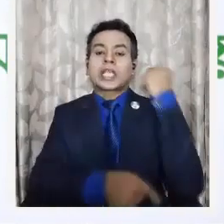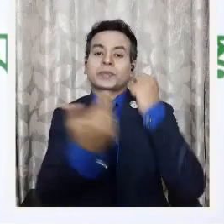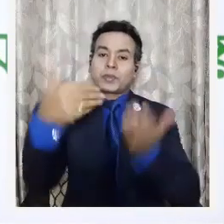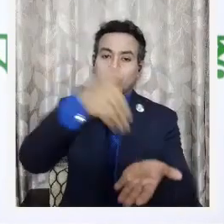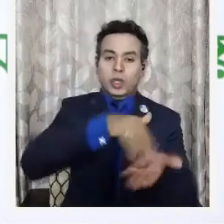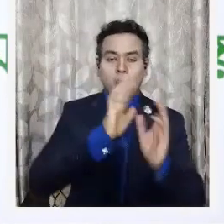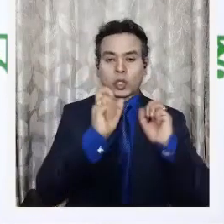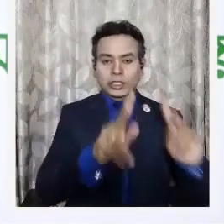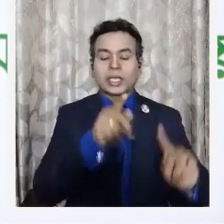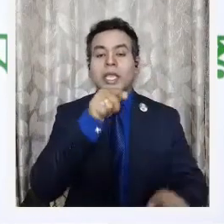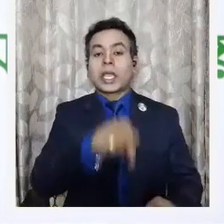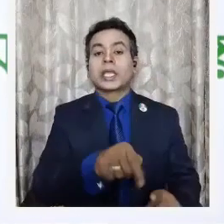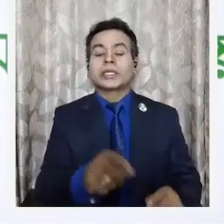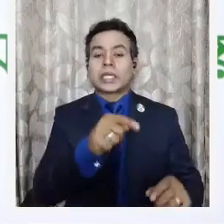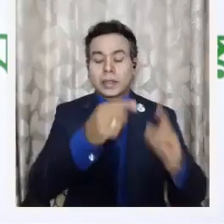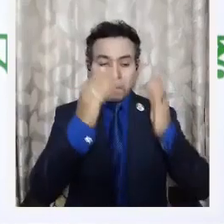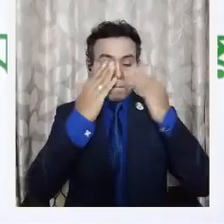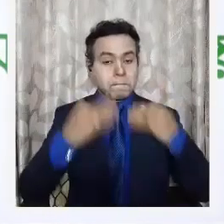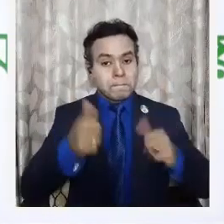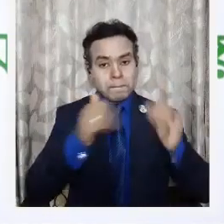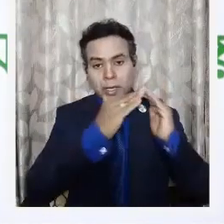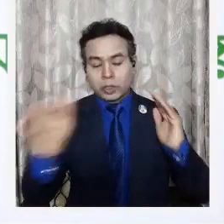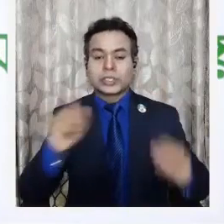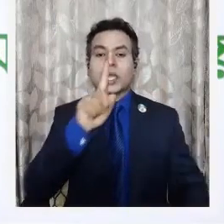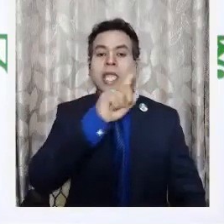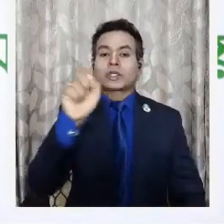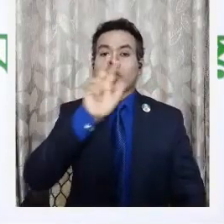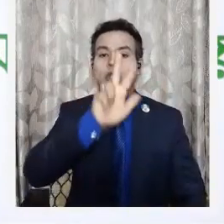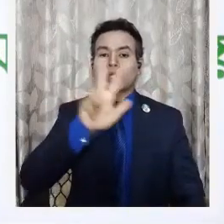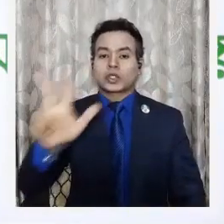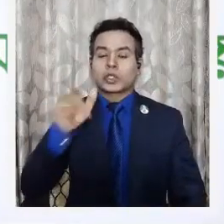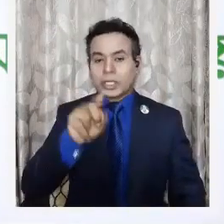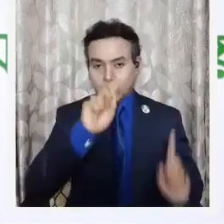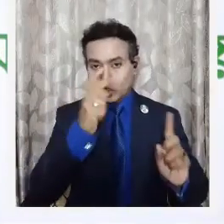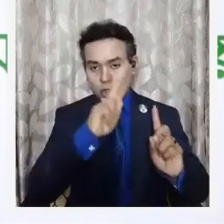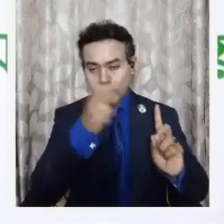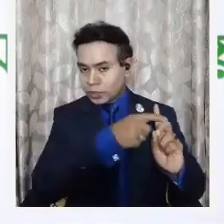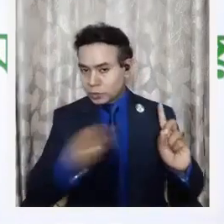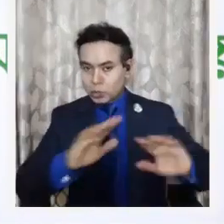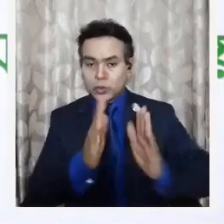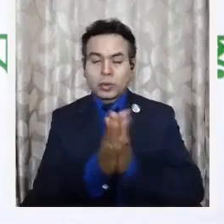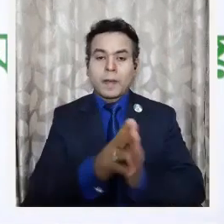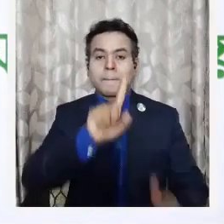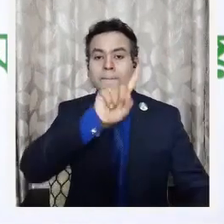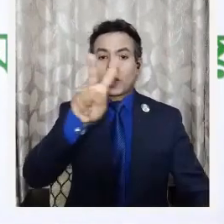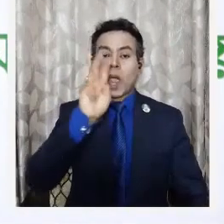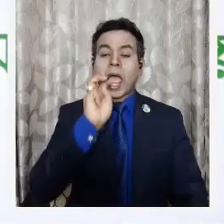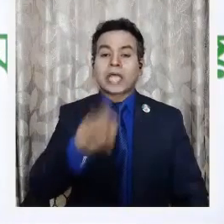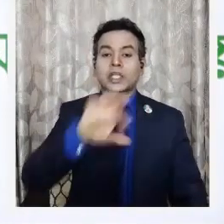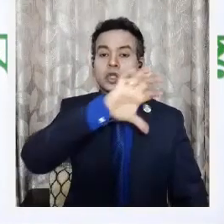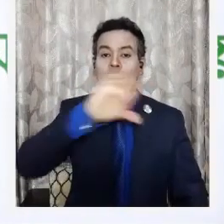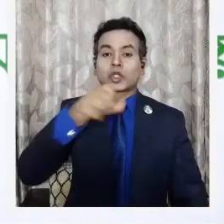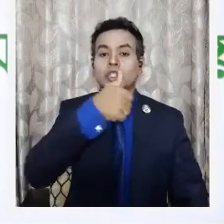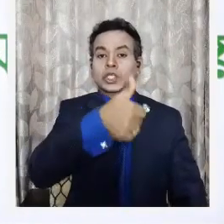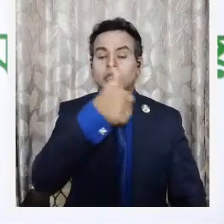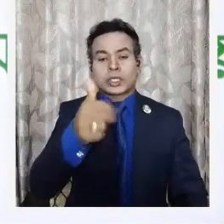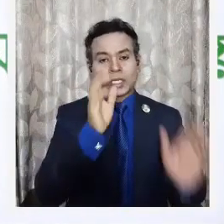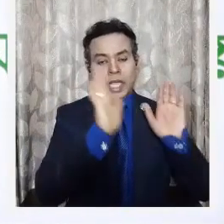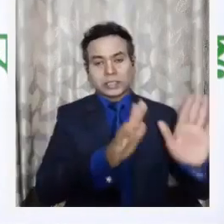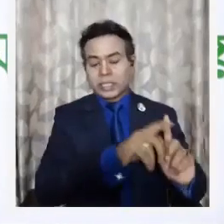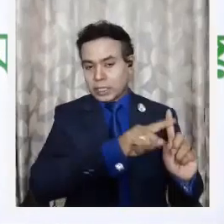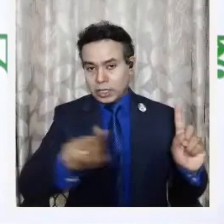24 ঘন্টায় আইসোলেশনে 538 জন, আইসোলেশন থেকে মুক্ত হয়েছেন 188 জন। এ পর্যন্ত আইসোলেশনে